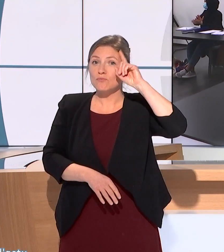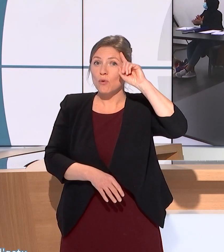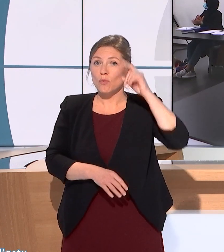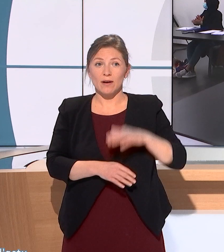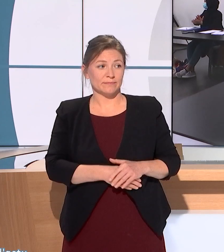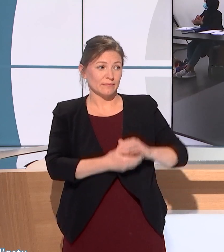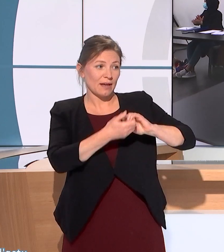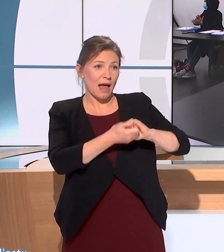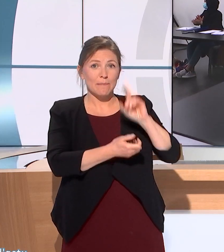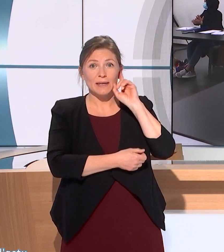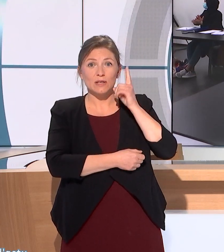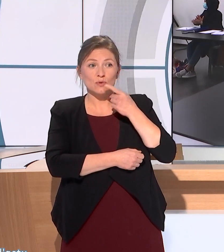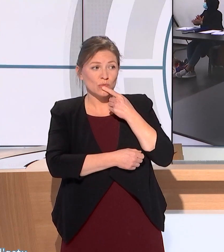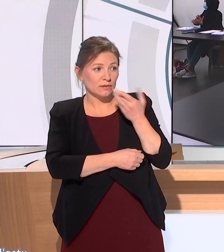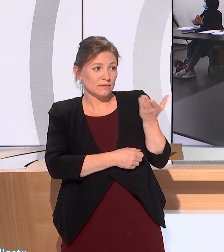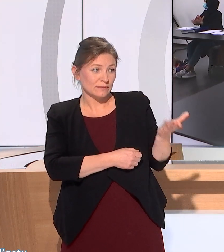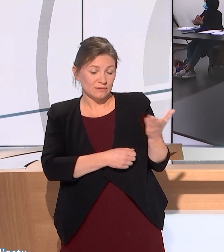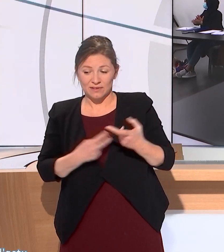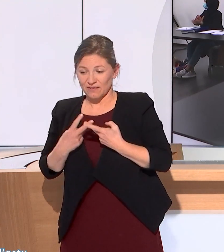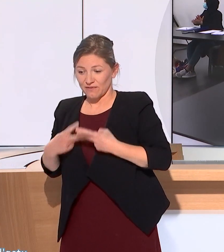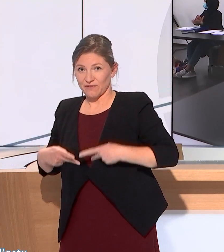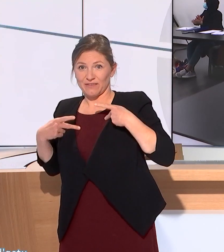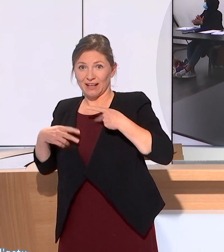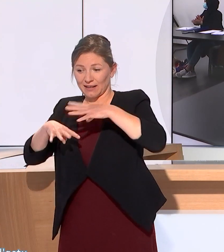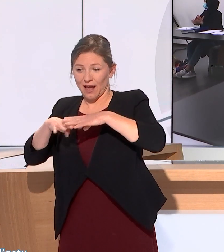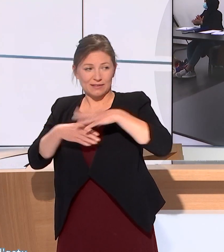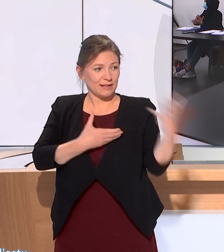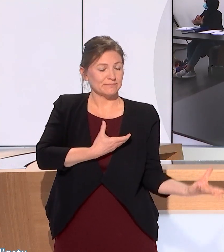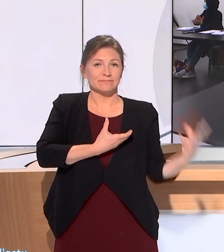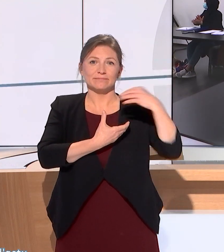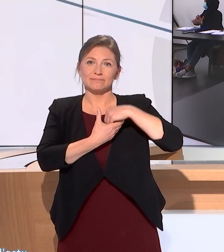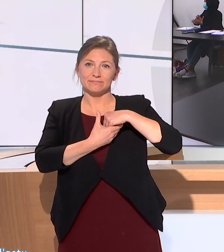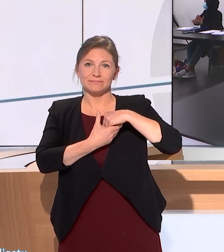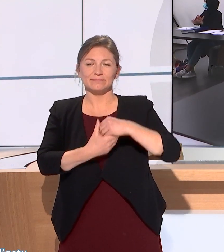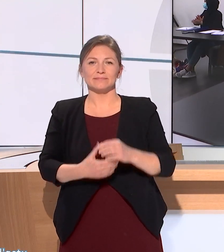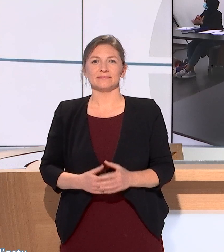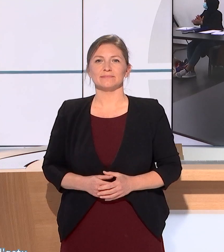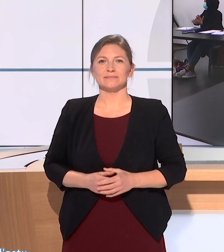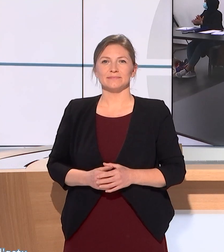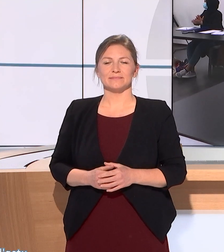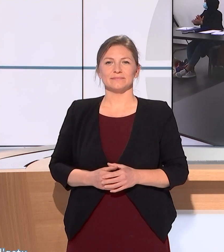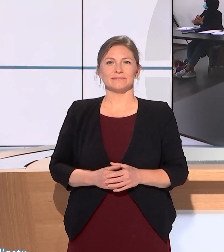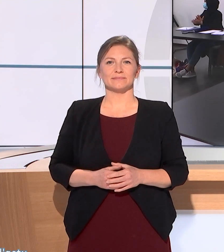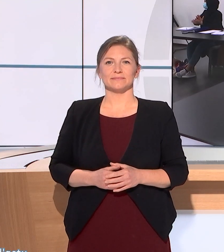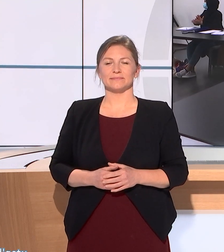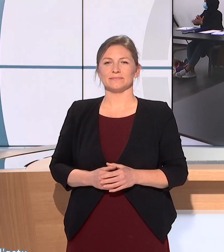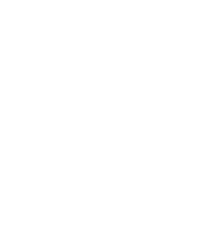intensif. L'objectif derrière cela, faciliter l'intégration d'une de leurs amies, sourde, à la vie du